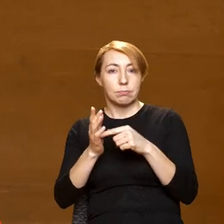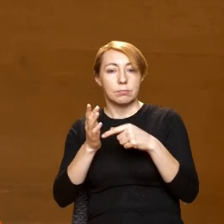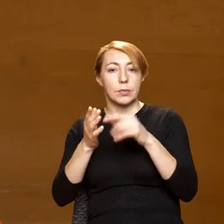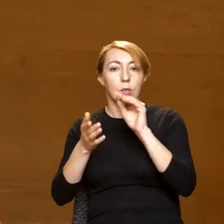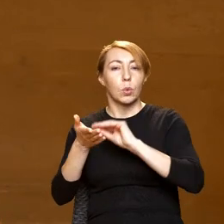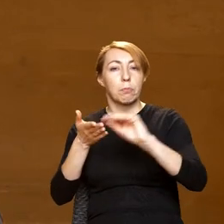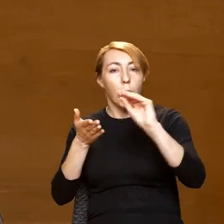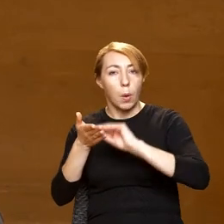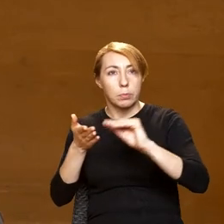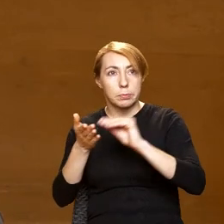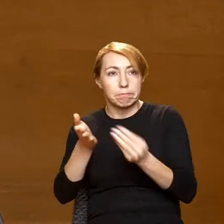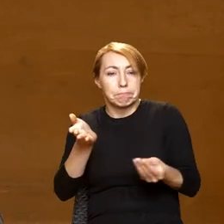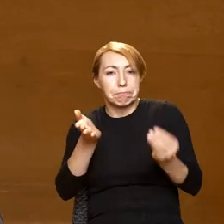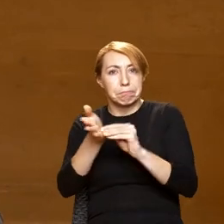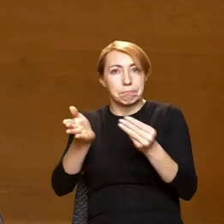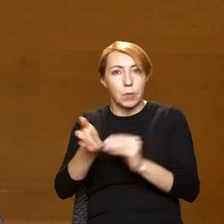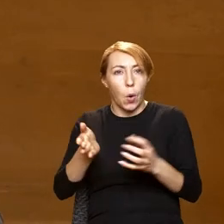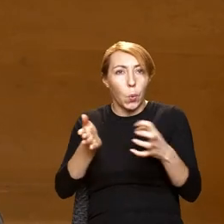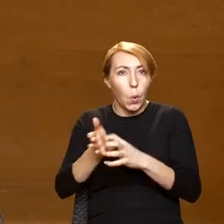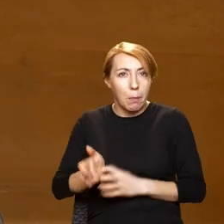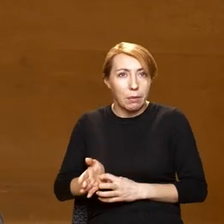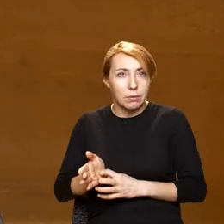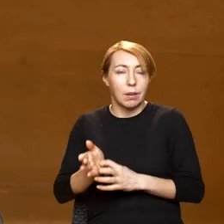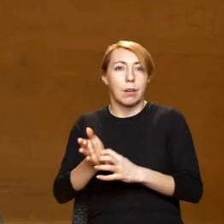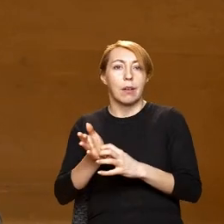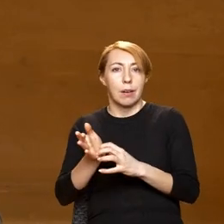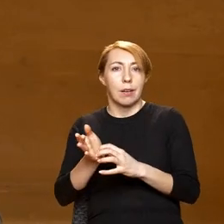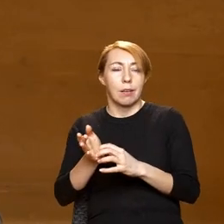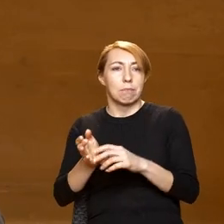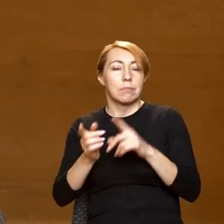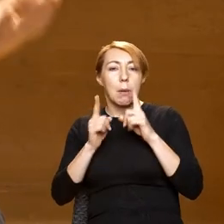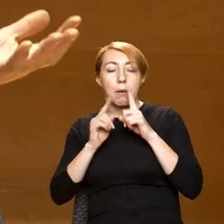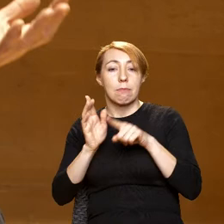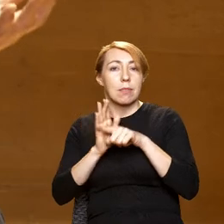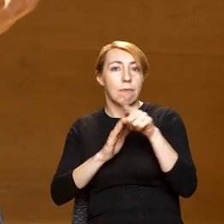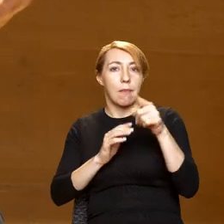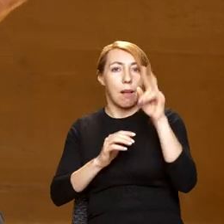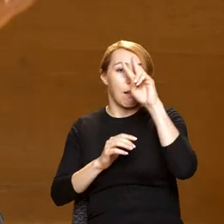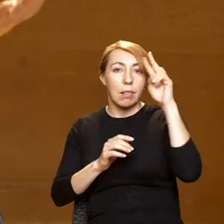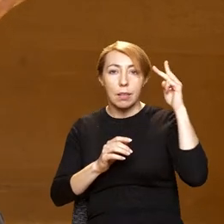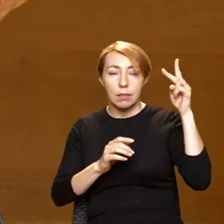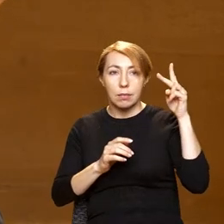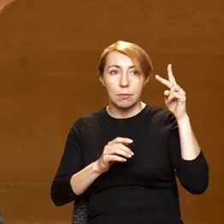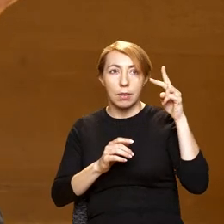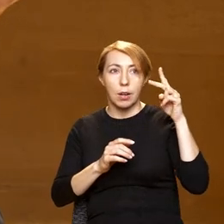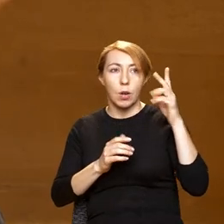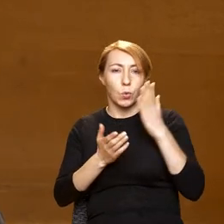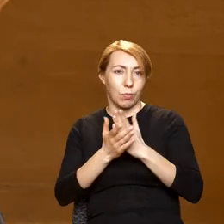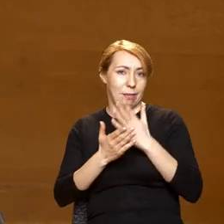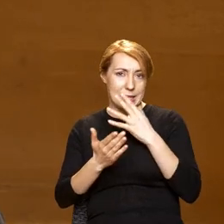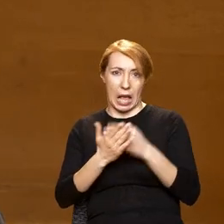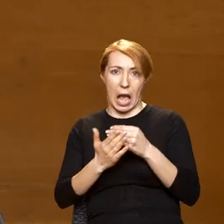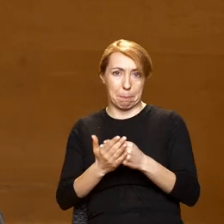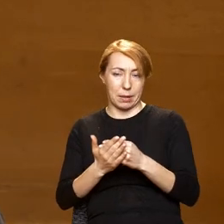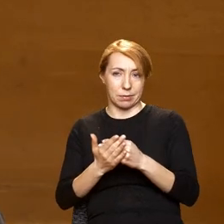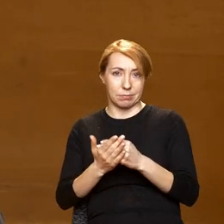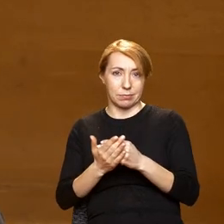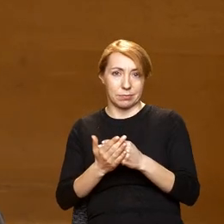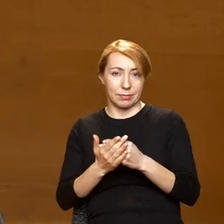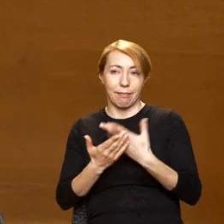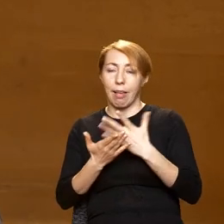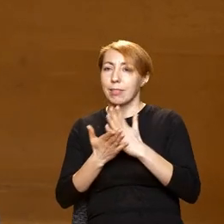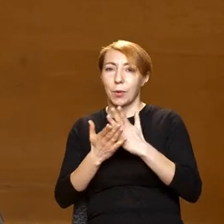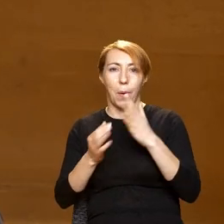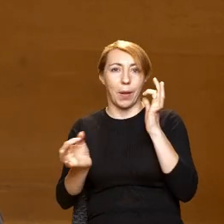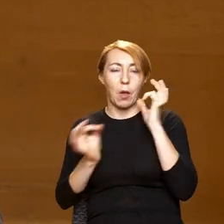tym opracowaniem, to naprawdę dla Litwinów to jest, ja już mówiłam, skarb. Skarb nie tylko, że